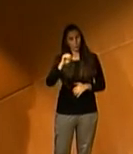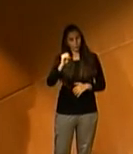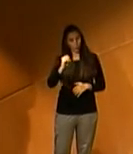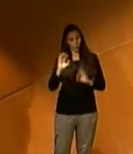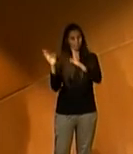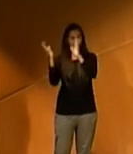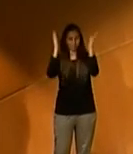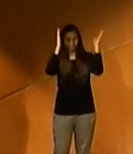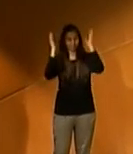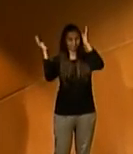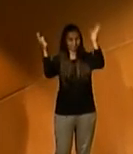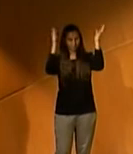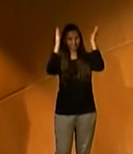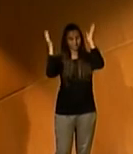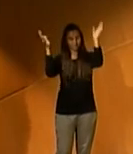Merci.